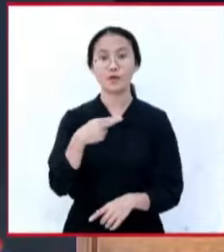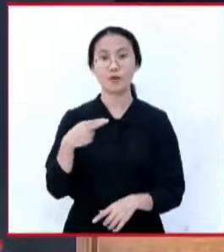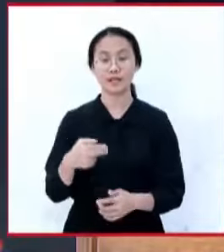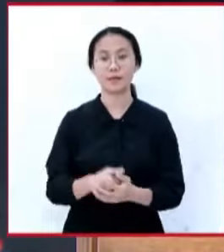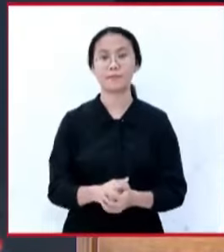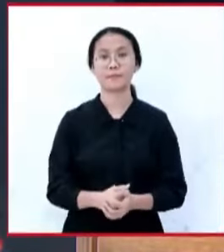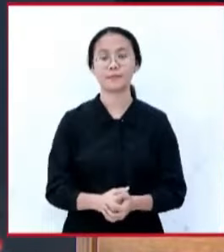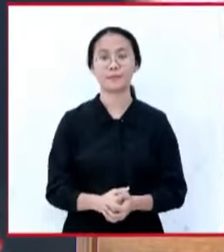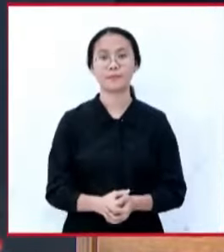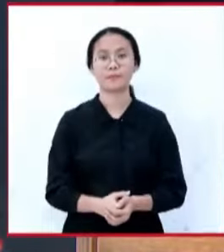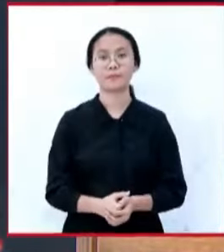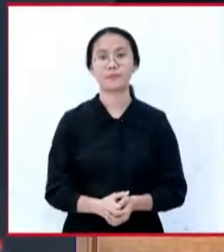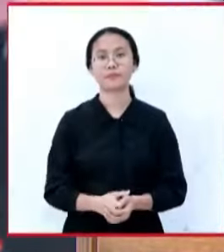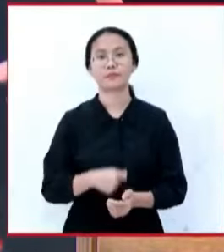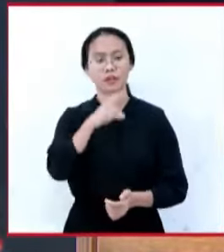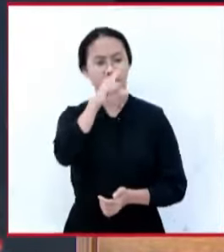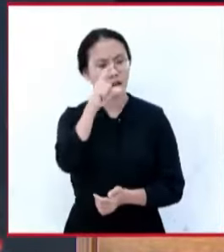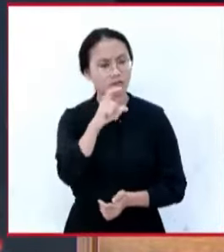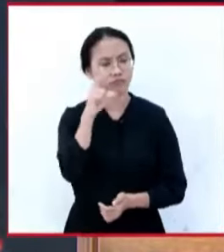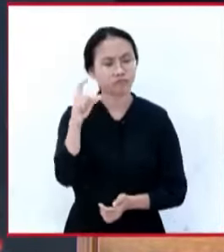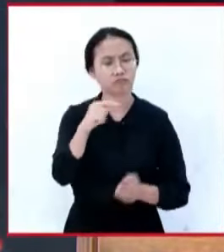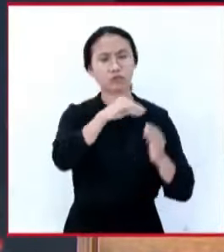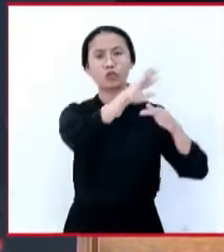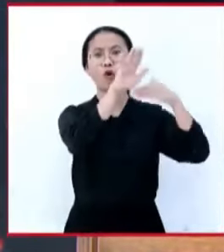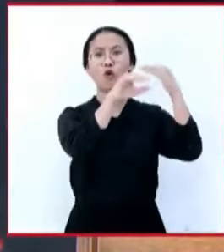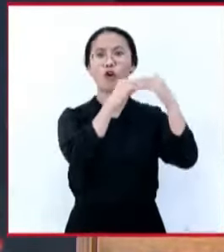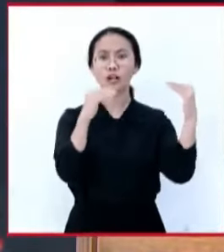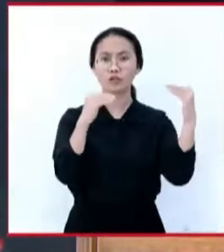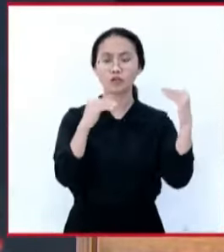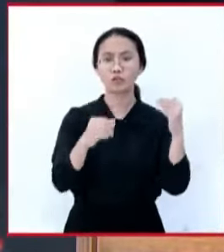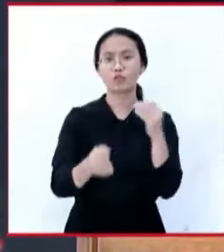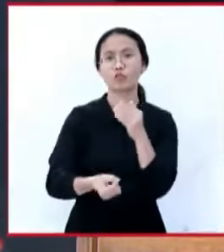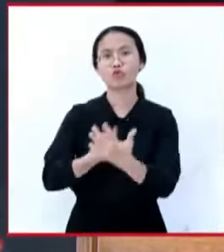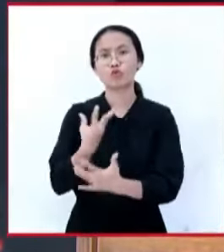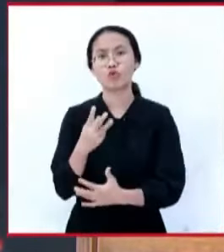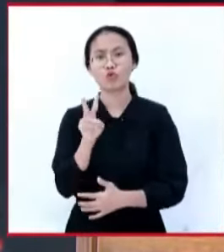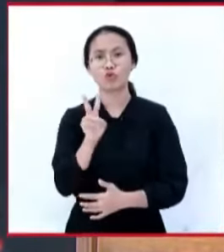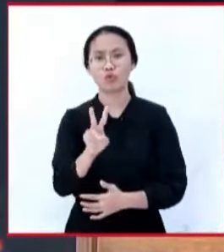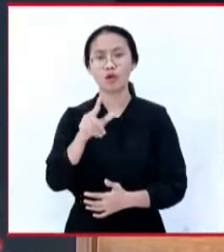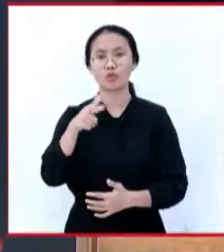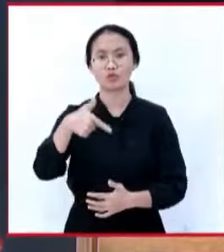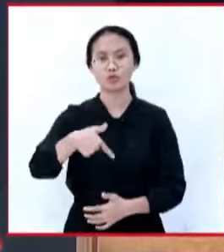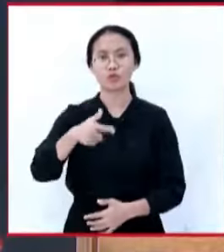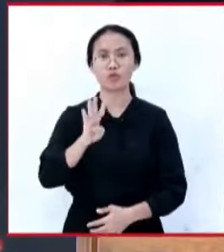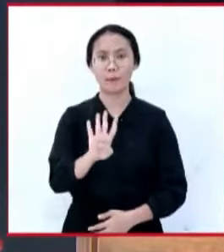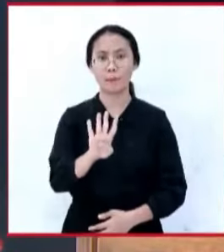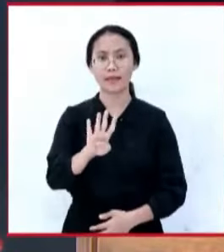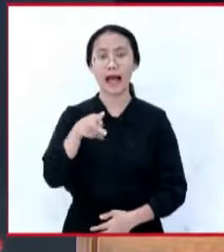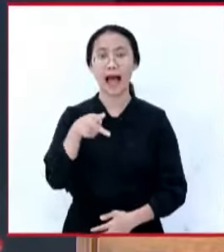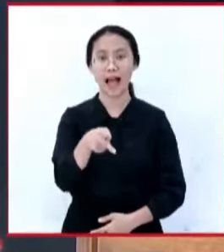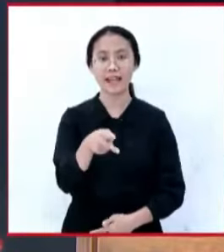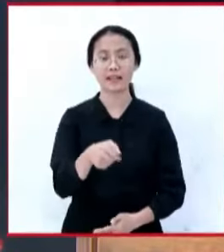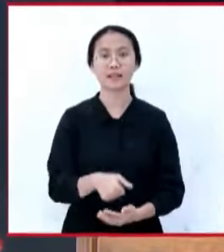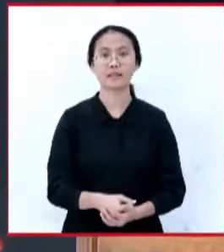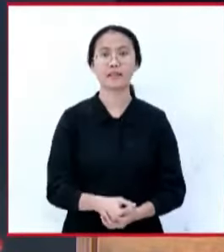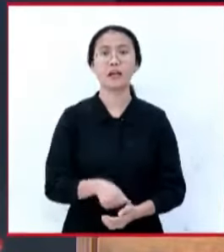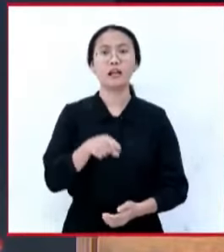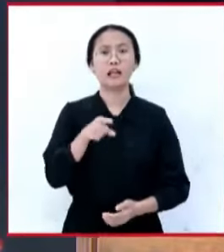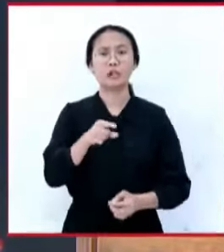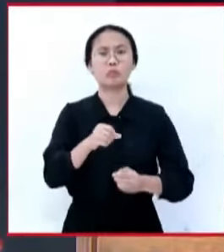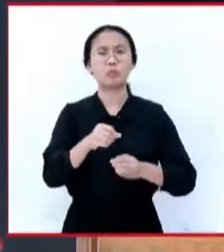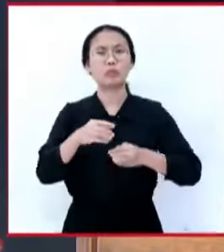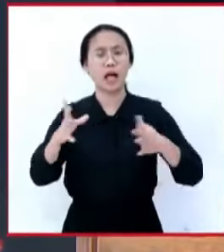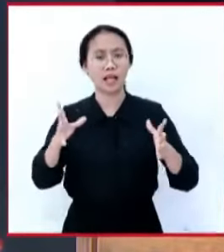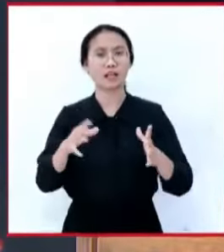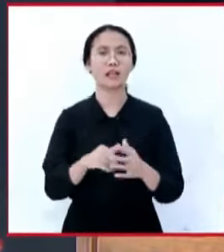kata surga di sana kata surga muncul di dalam 274 ayat 1 jumlah yang tidak